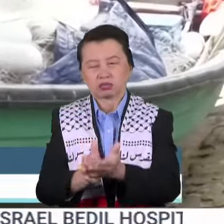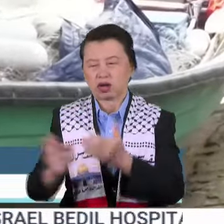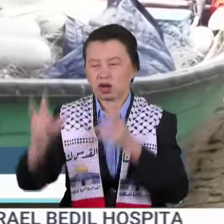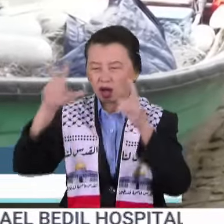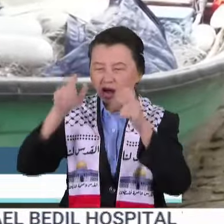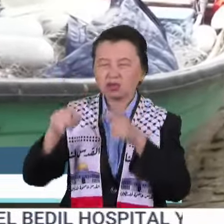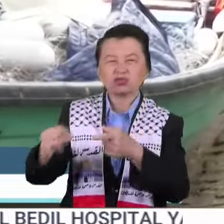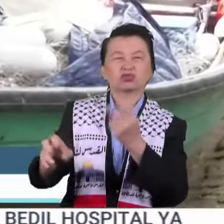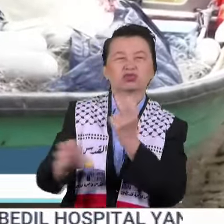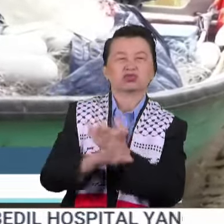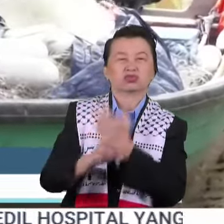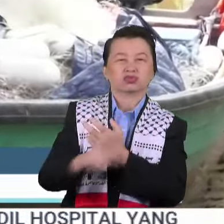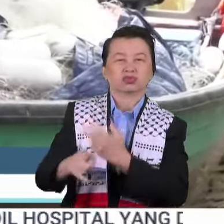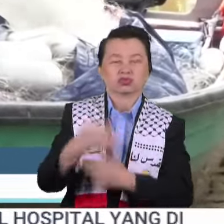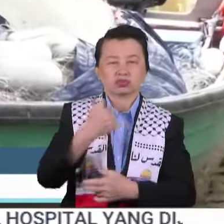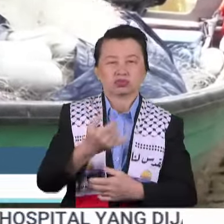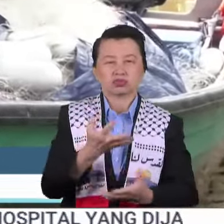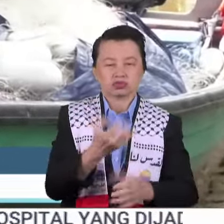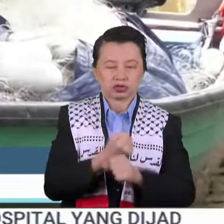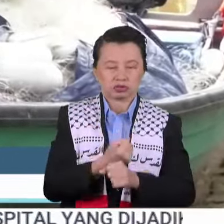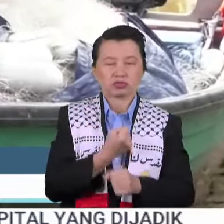mengancam rezeki nelayan.